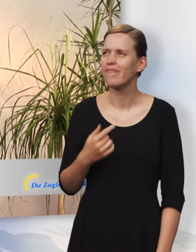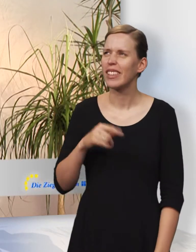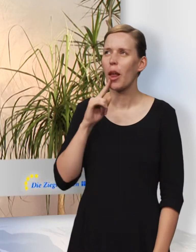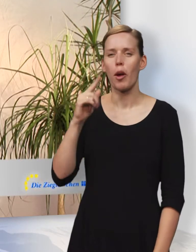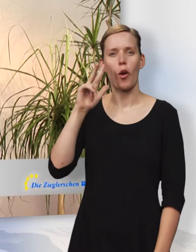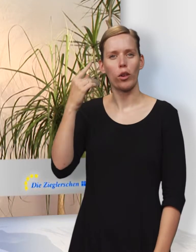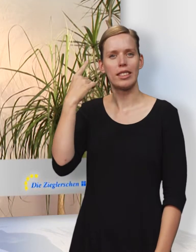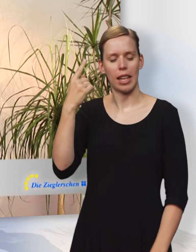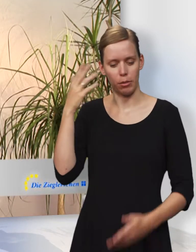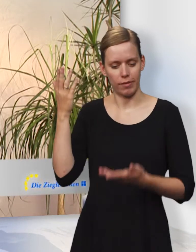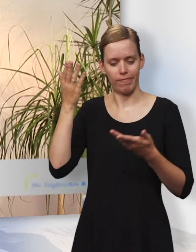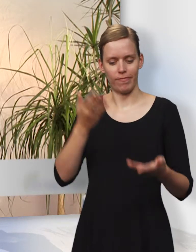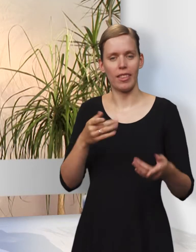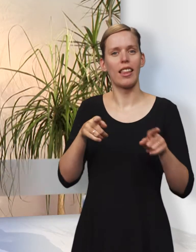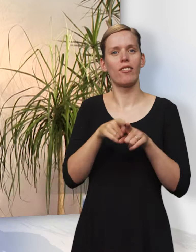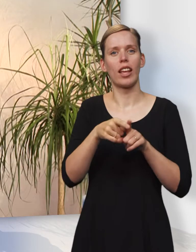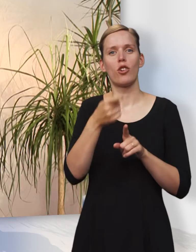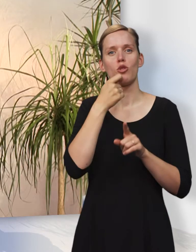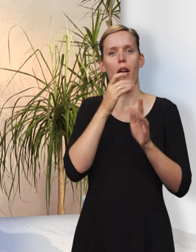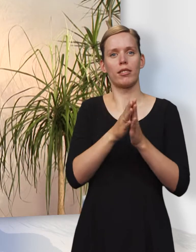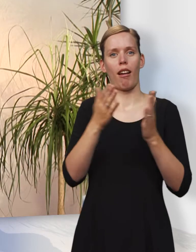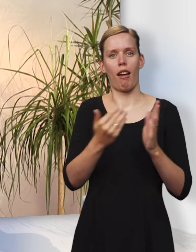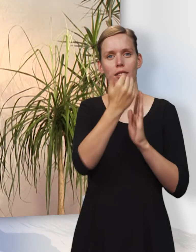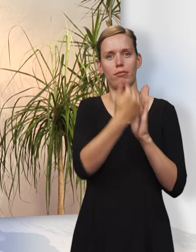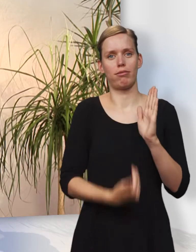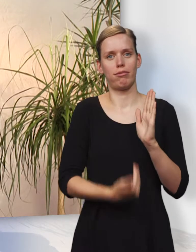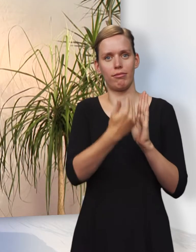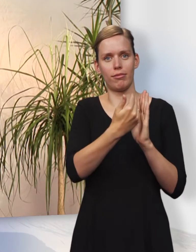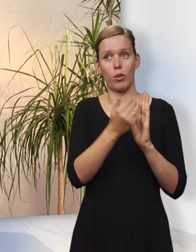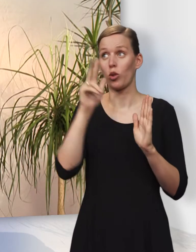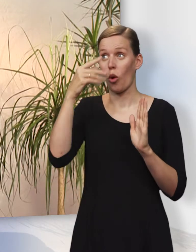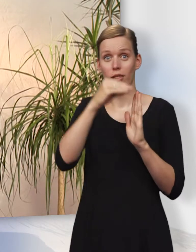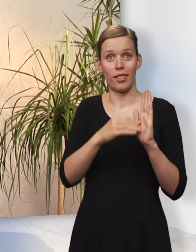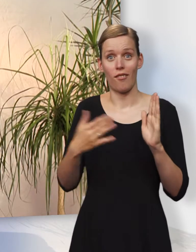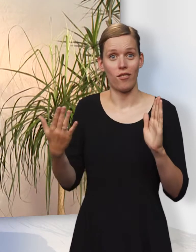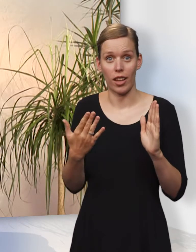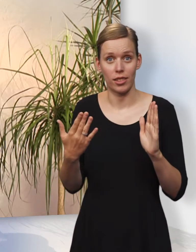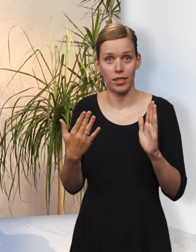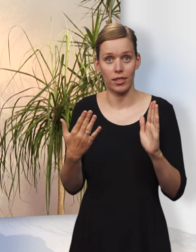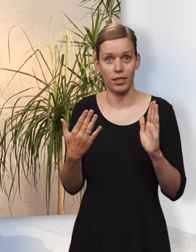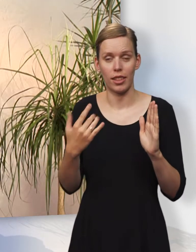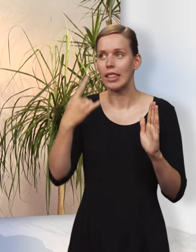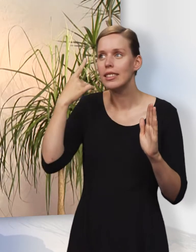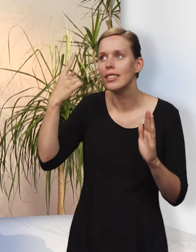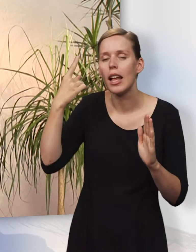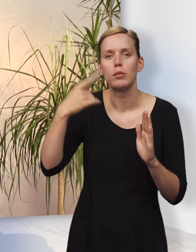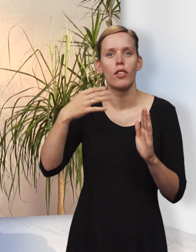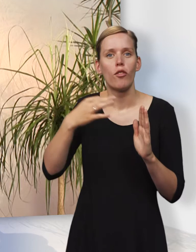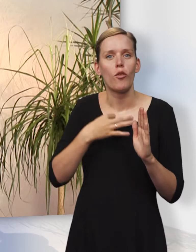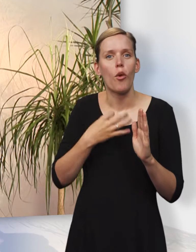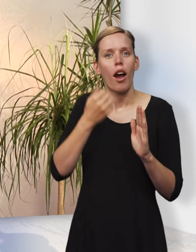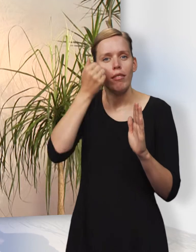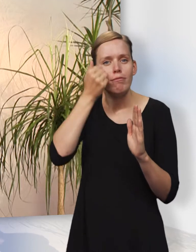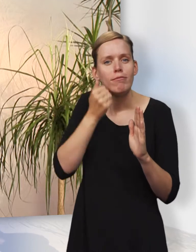eine Speisekarte vor. Und auf dieser Karte wäre fein säuberlich davon zu lesen, was er uns alles